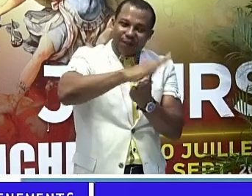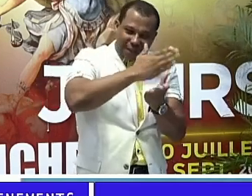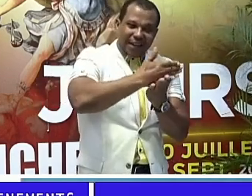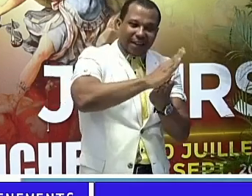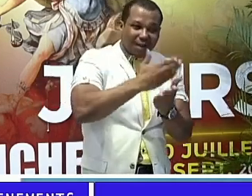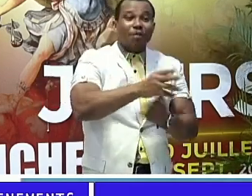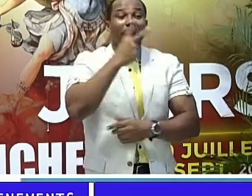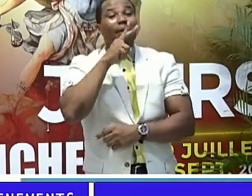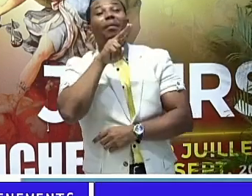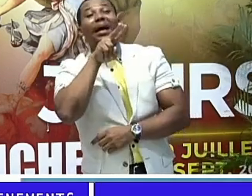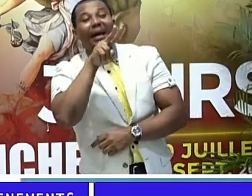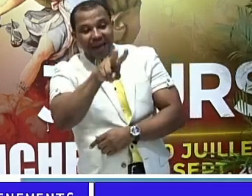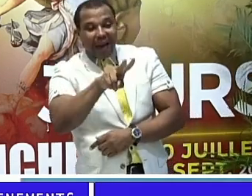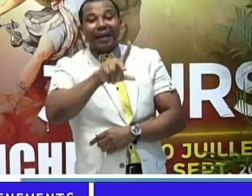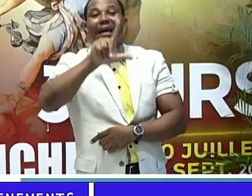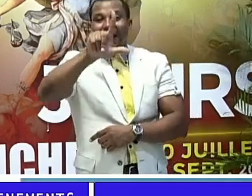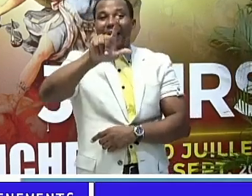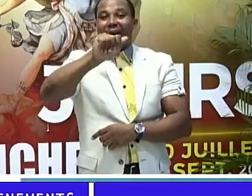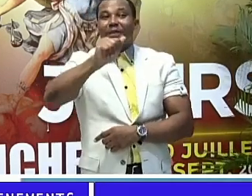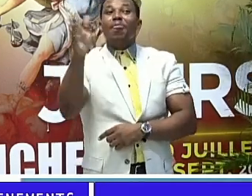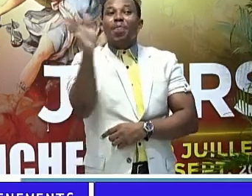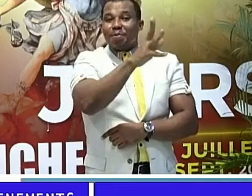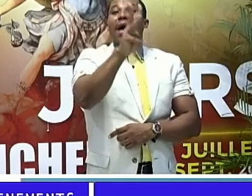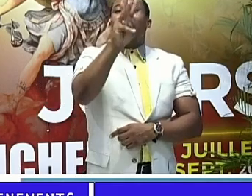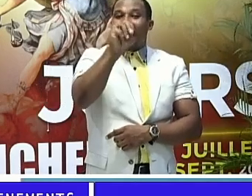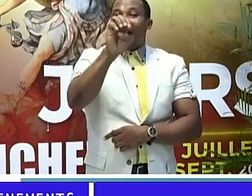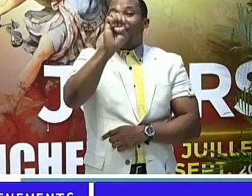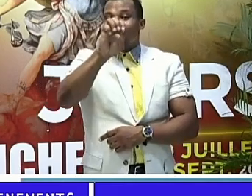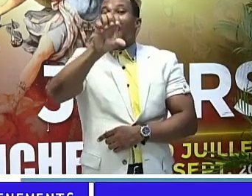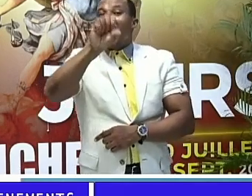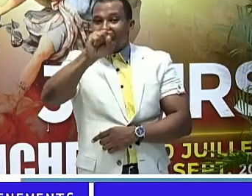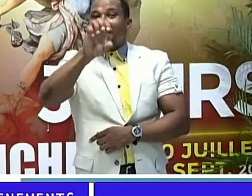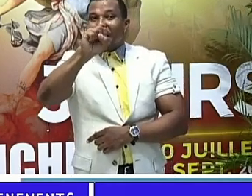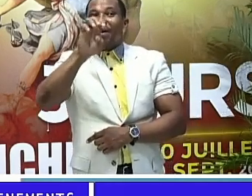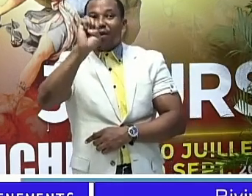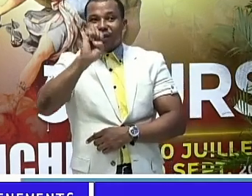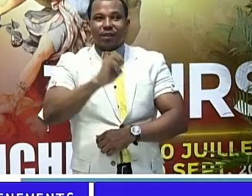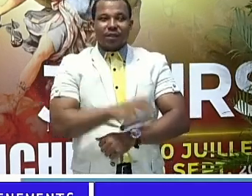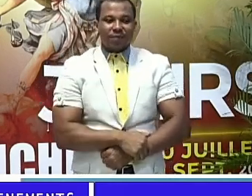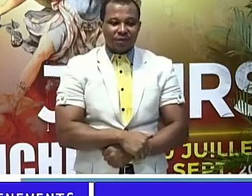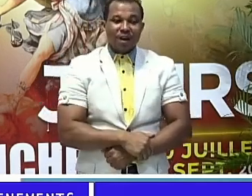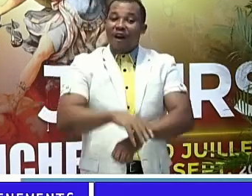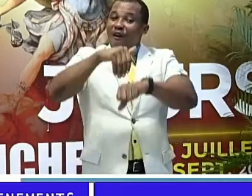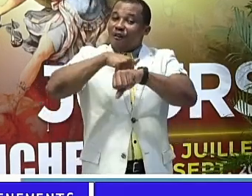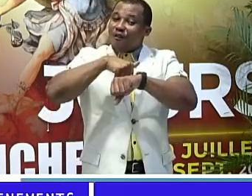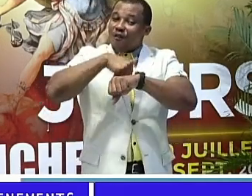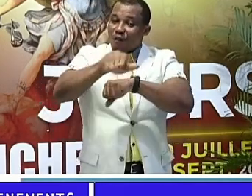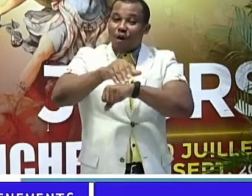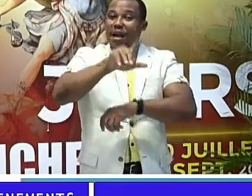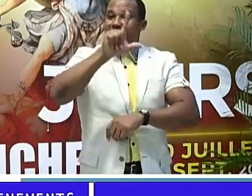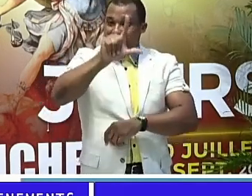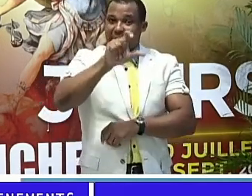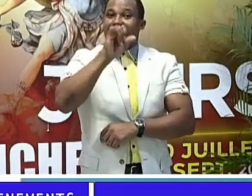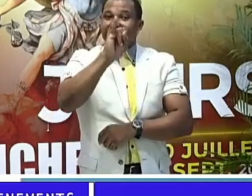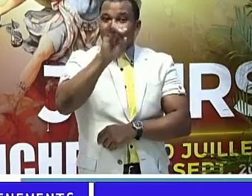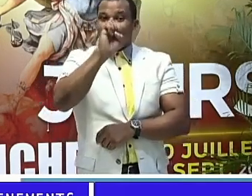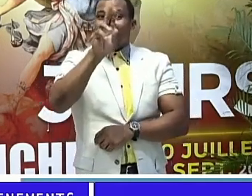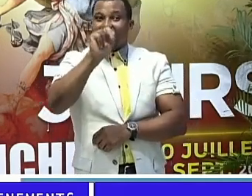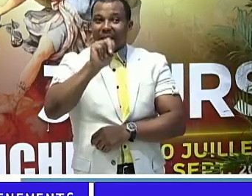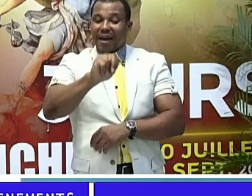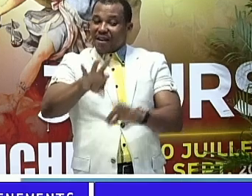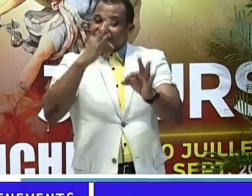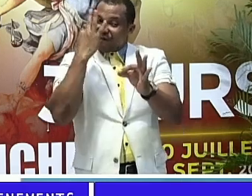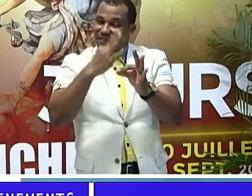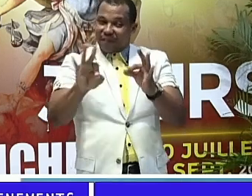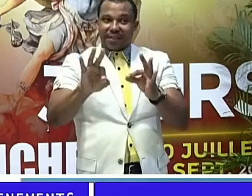bali. Pour voir lien mes là, c'est simple oui. Ouais pendant on regarde elle, gon petit côté par en bas qui gon flèche. De